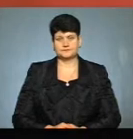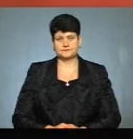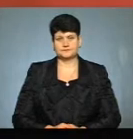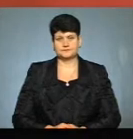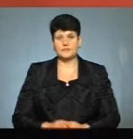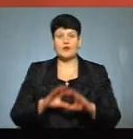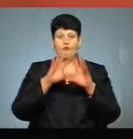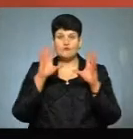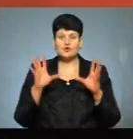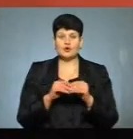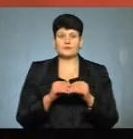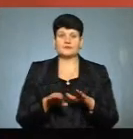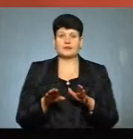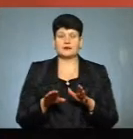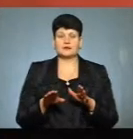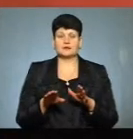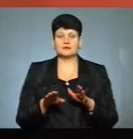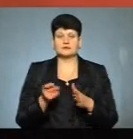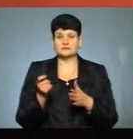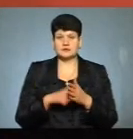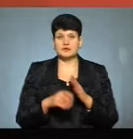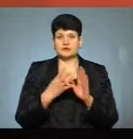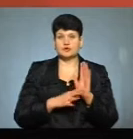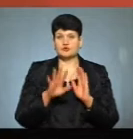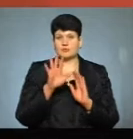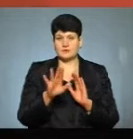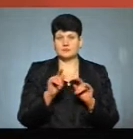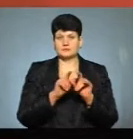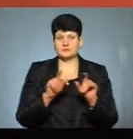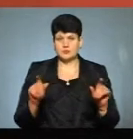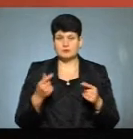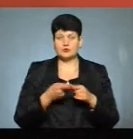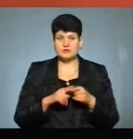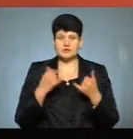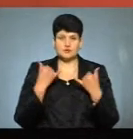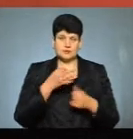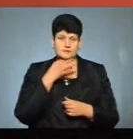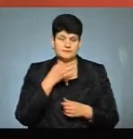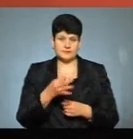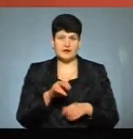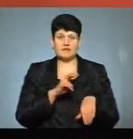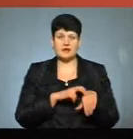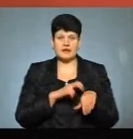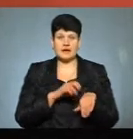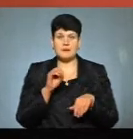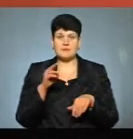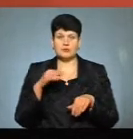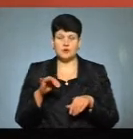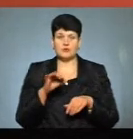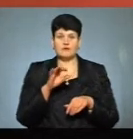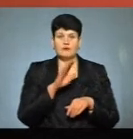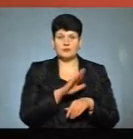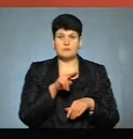Всього ж на карантині наразі перебувають 95 навчальних закладів. Про це нам сьогодні повідомив лікар-епідеміолог Володимир